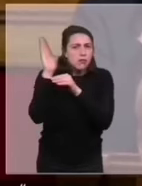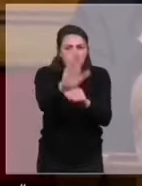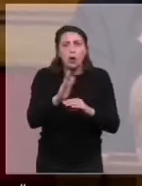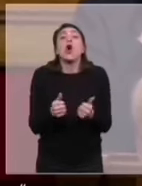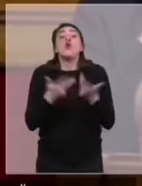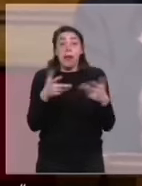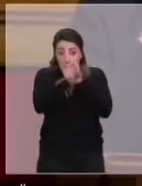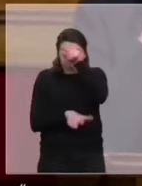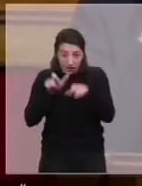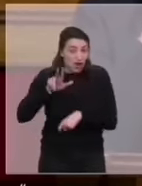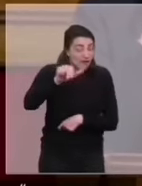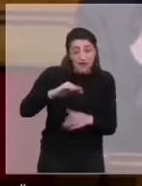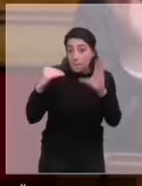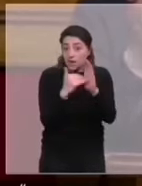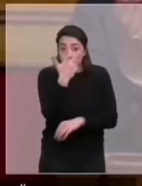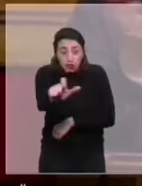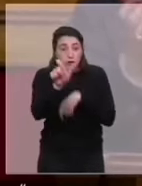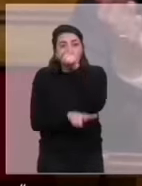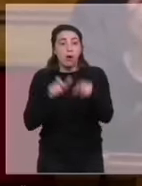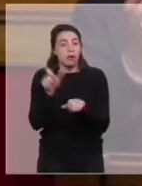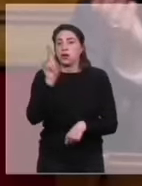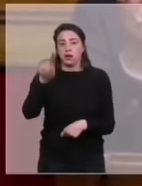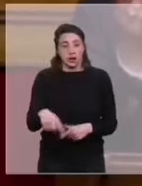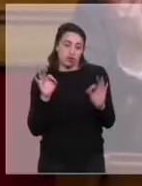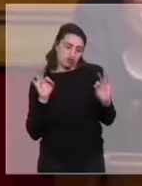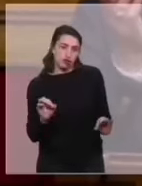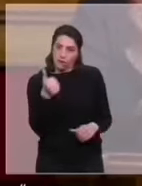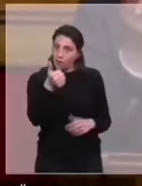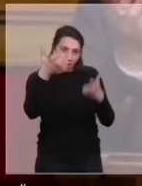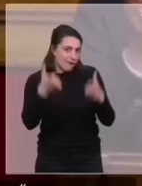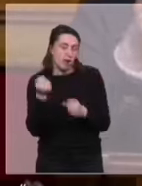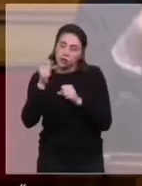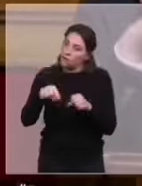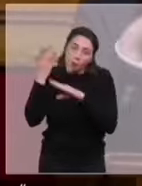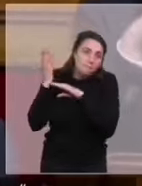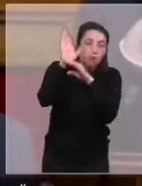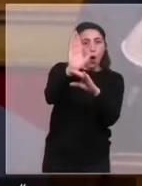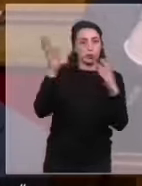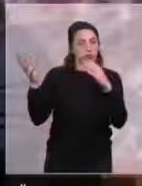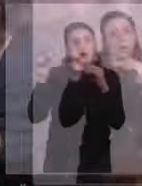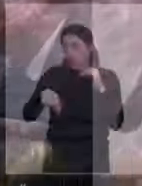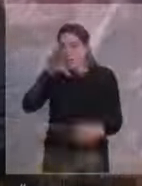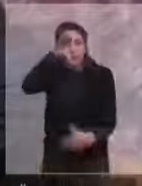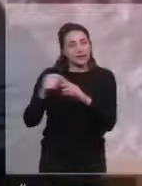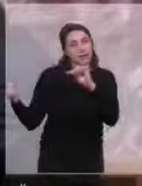toucheraient les 1200 euros. Soyez, comme vous le demandez, à la hauteur du débat démocratique que le pays attend.